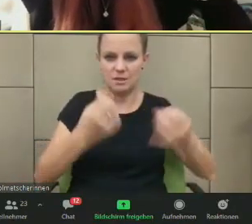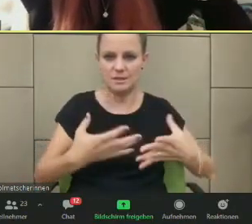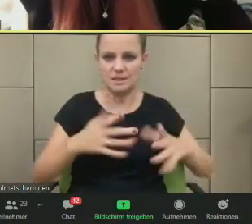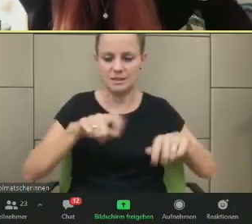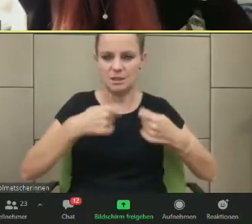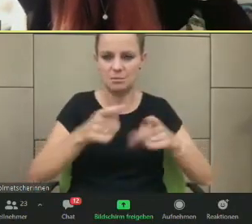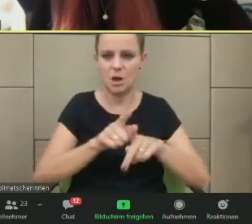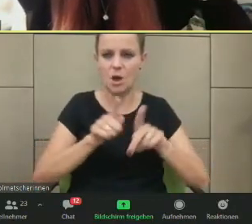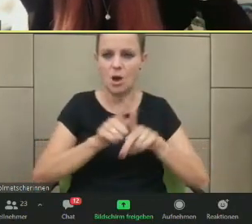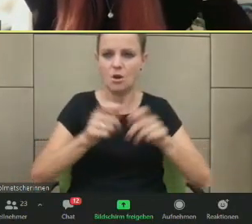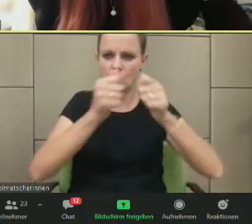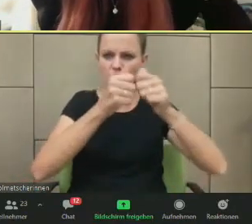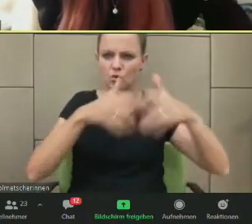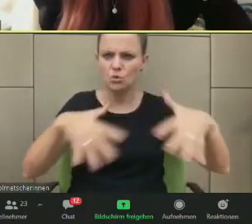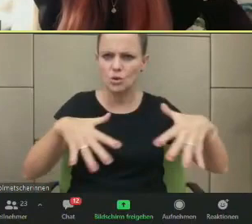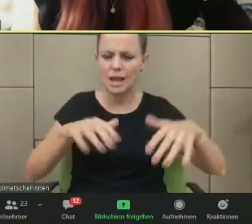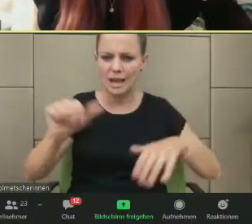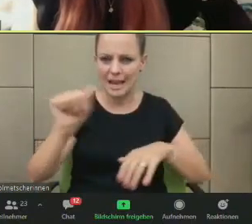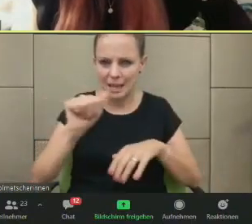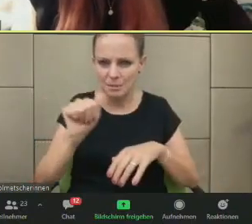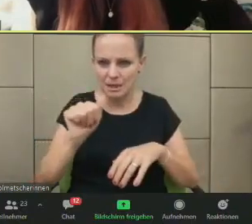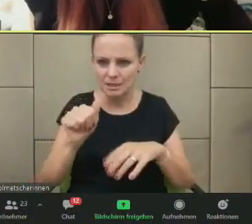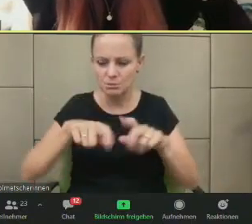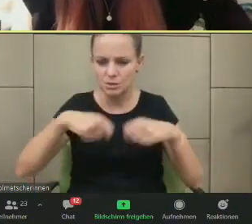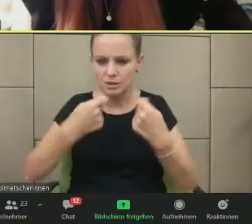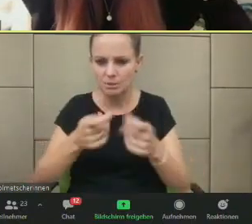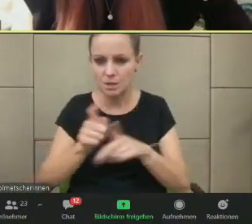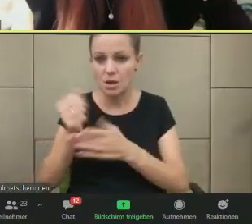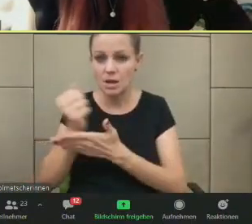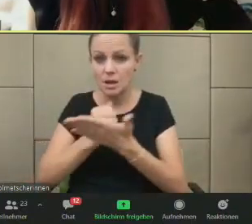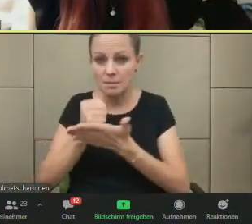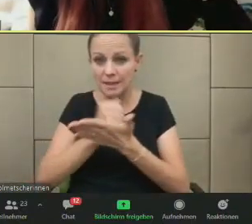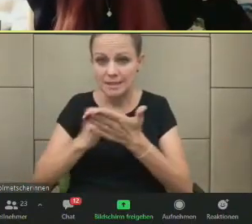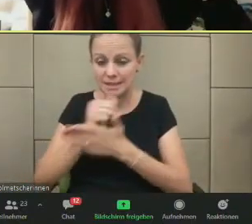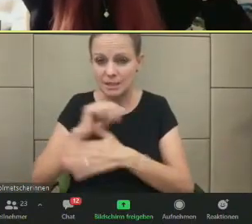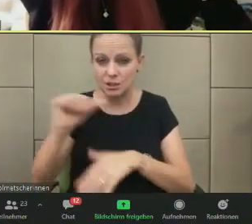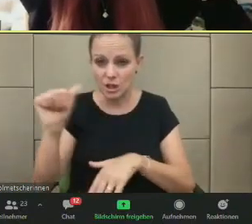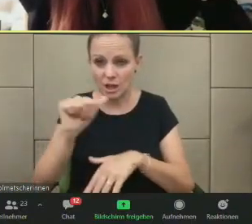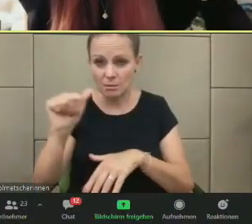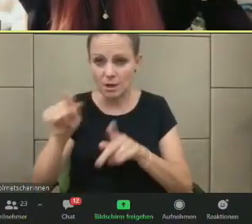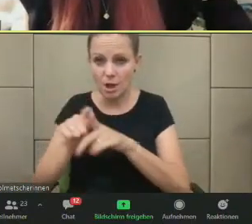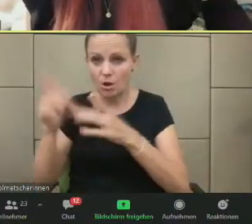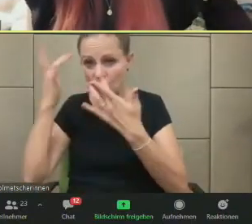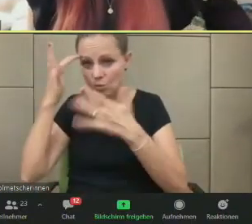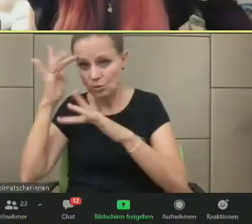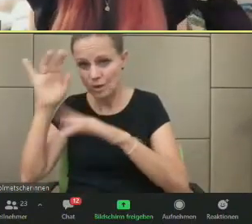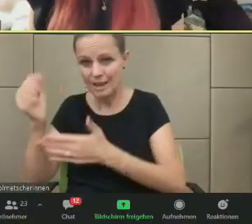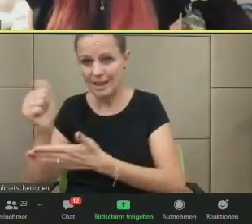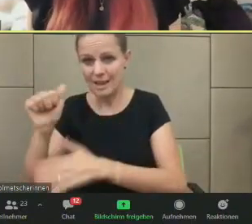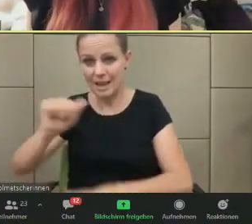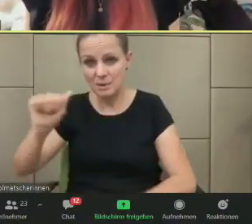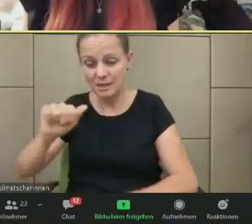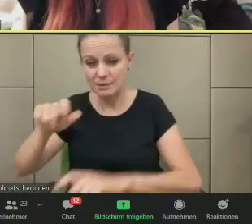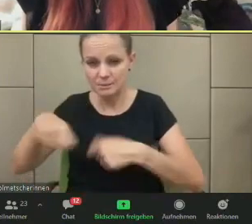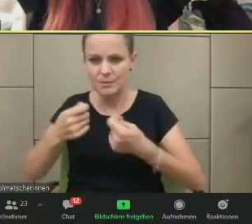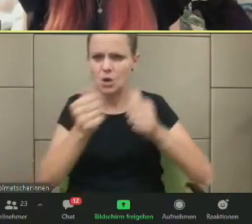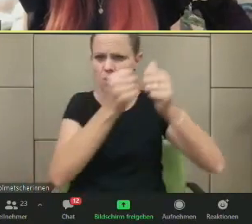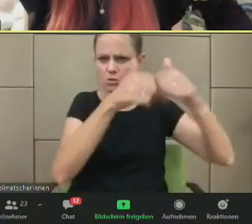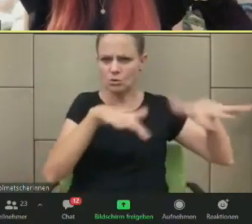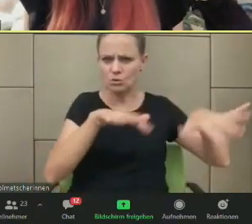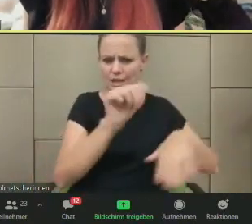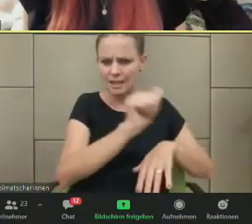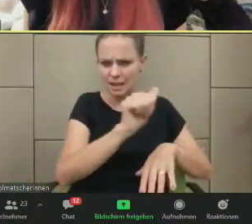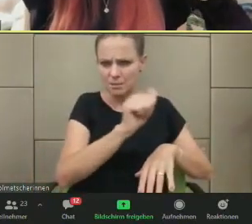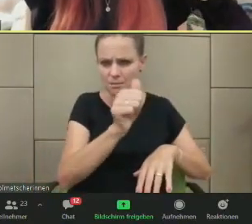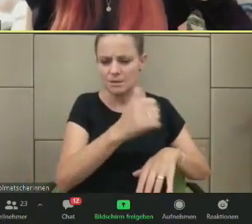strukturellen Ableismus, es gibt medizinischen Ableismus und es gibt kulturellen Ableismus. Struktureller Ableismus betrifft